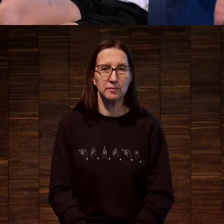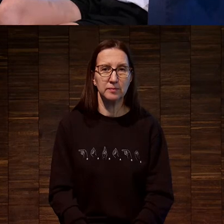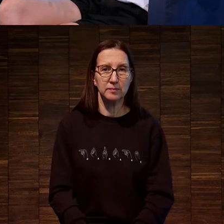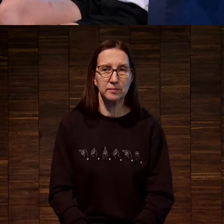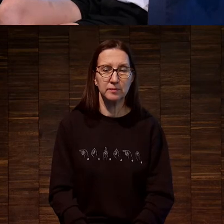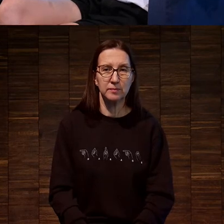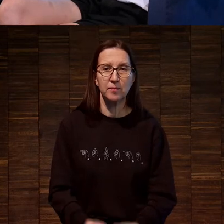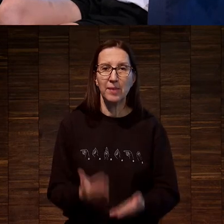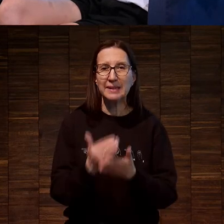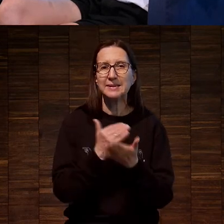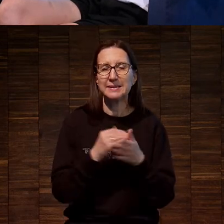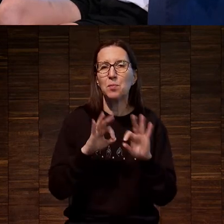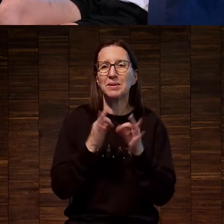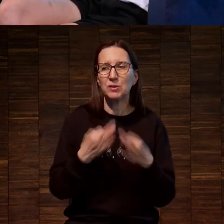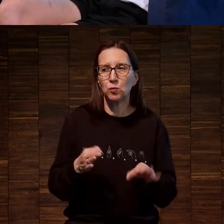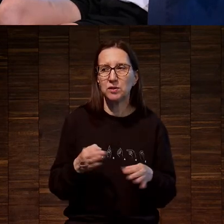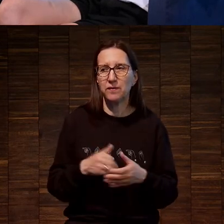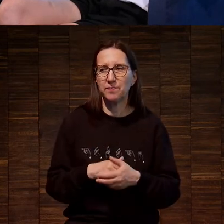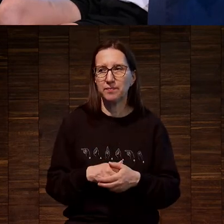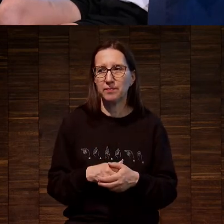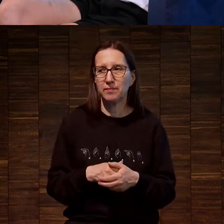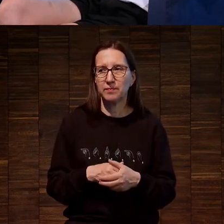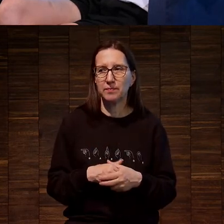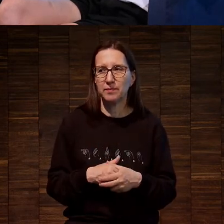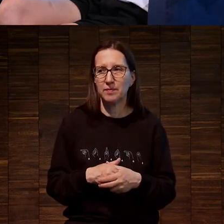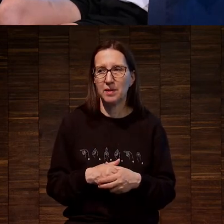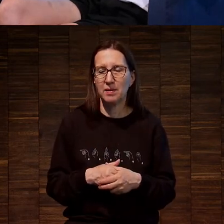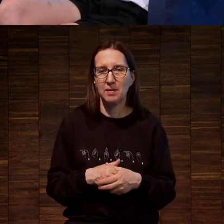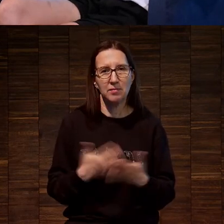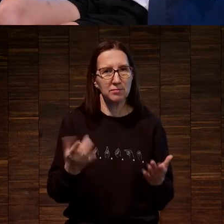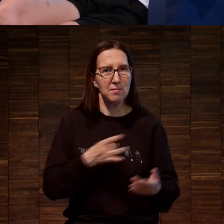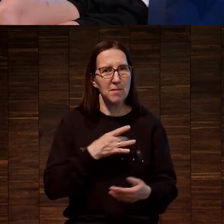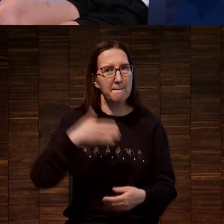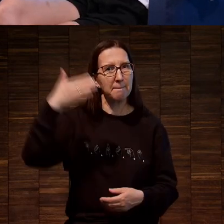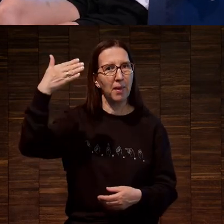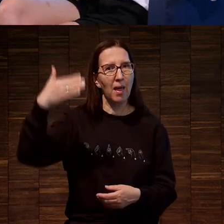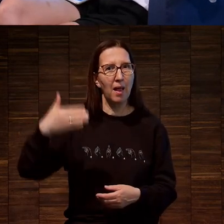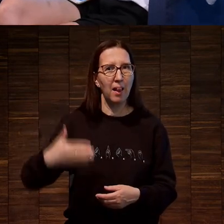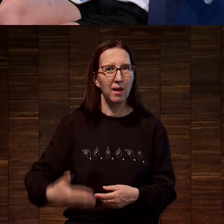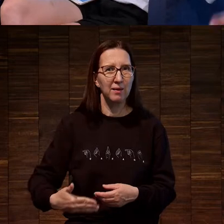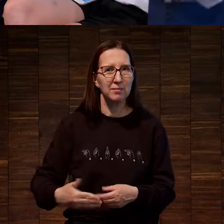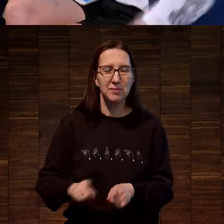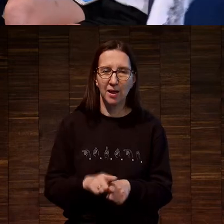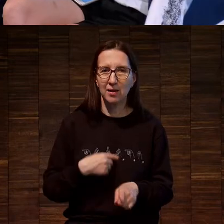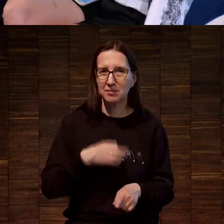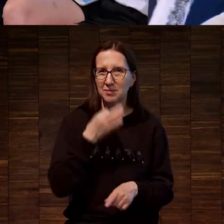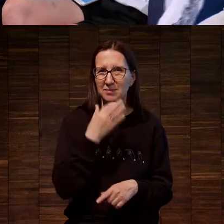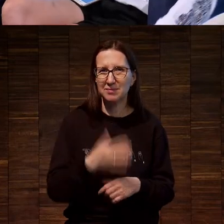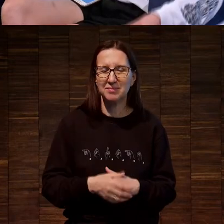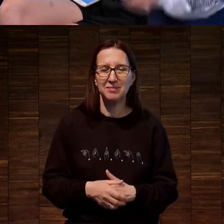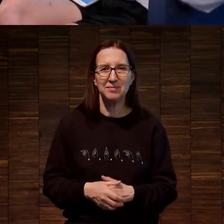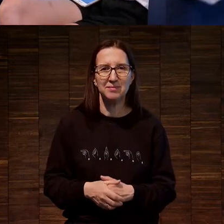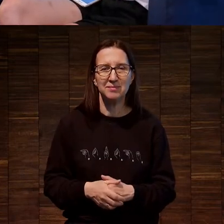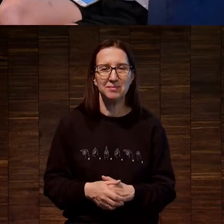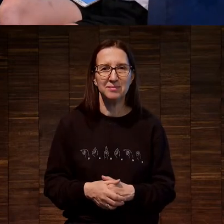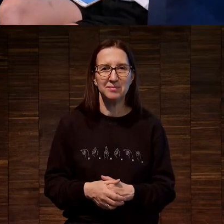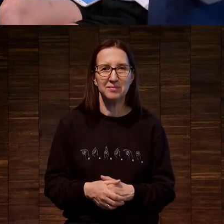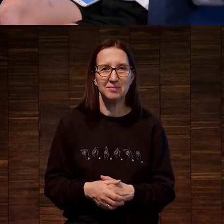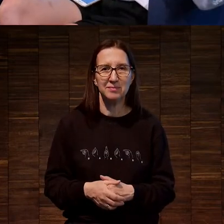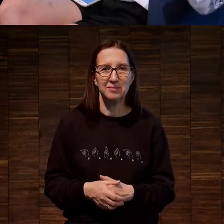Ответственный блок. Ой, там много сейчас будет